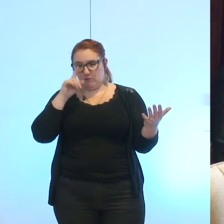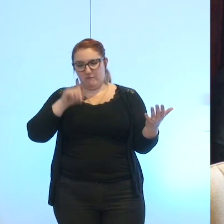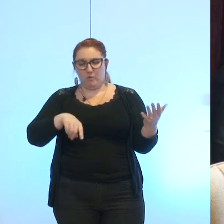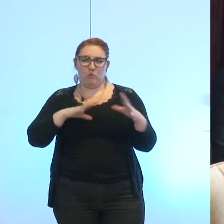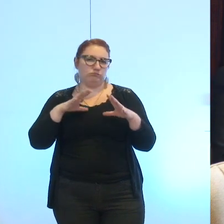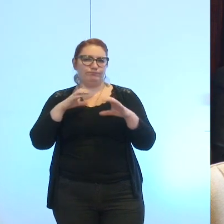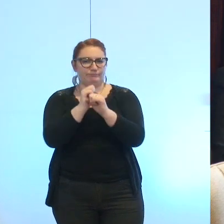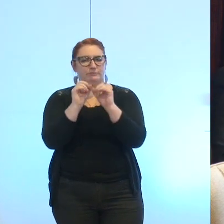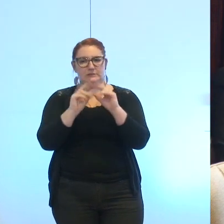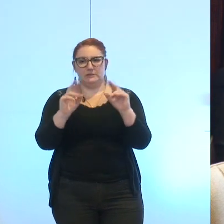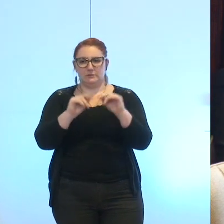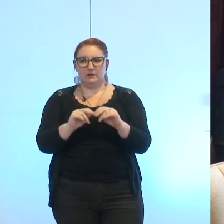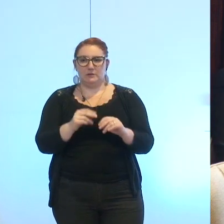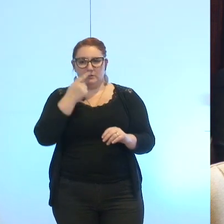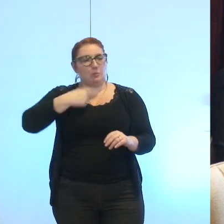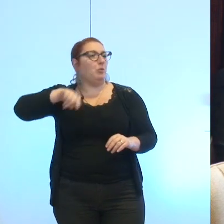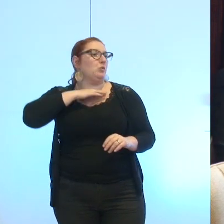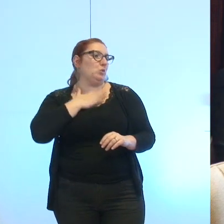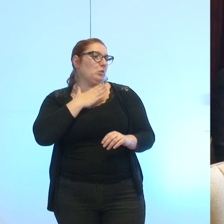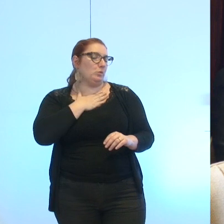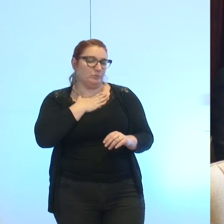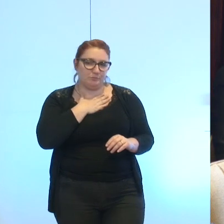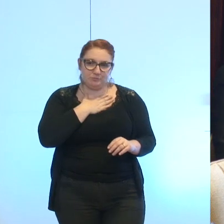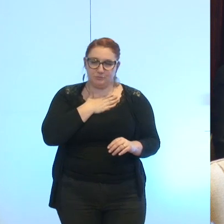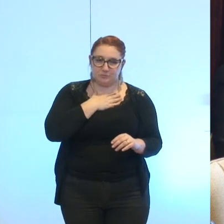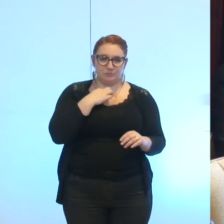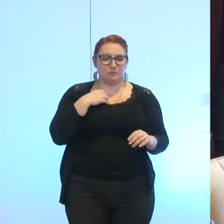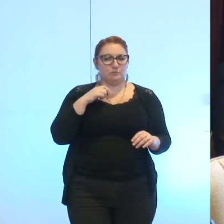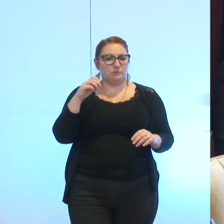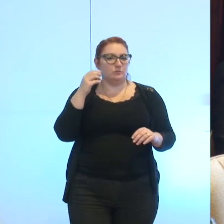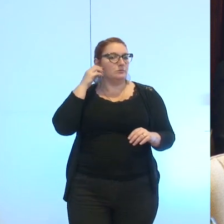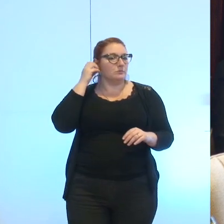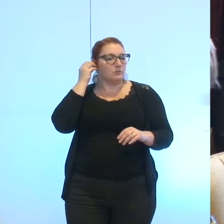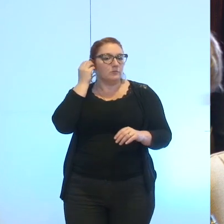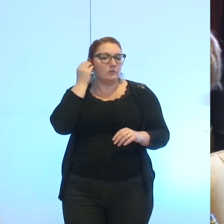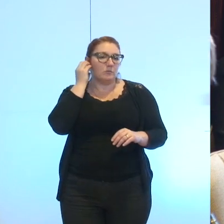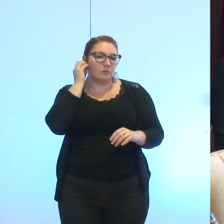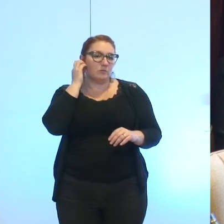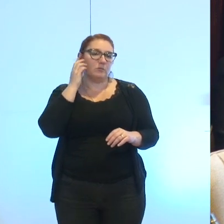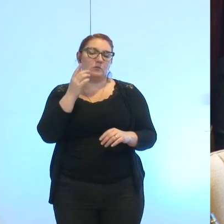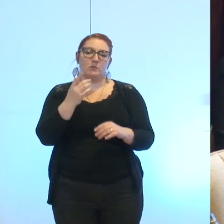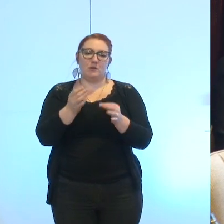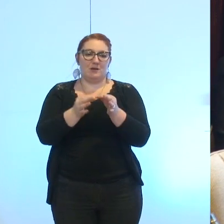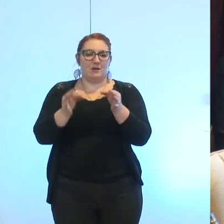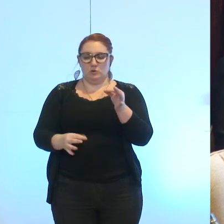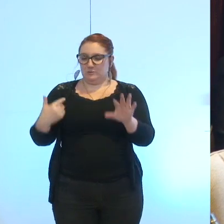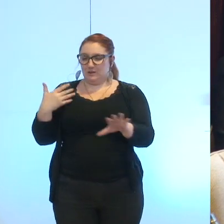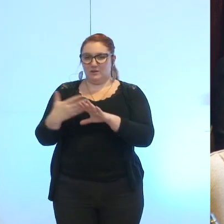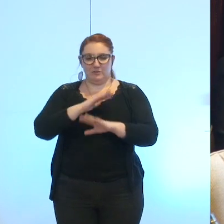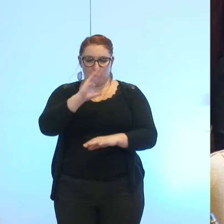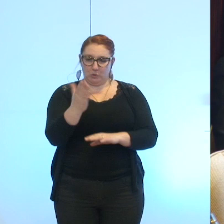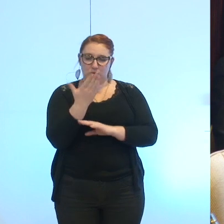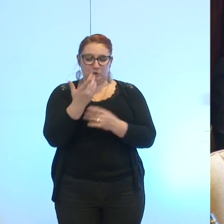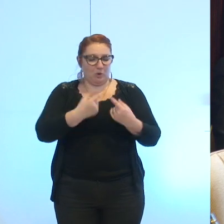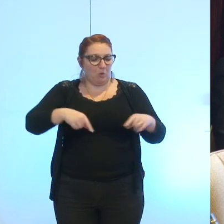retour au moins pour ce qui nous concerne nous avons eu ce cette rétrospective une heure avant le déroulement de notre dernière